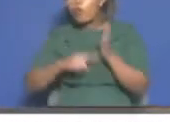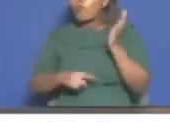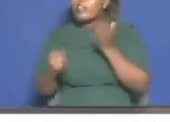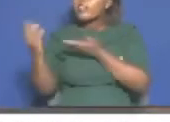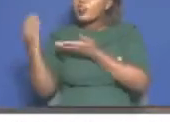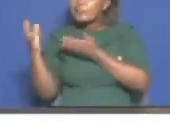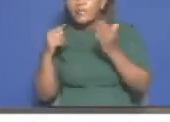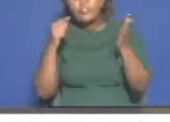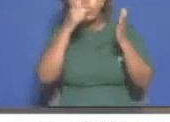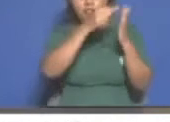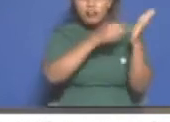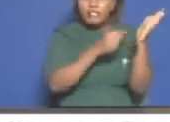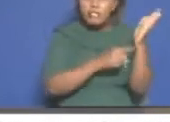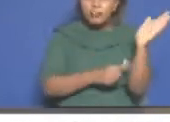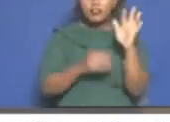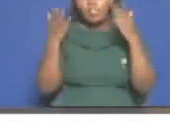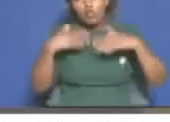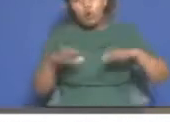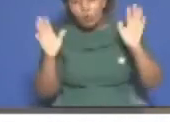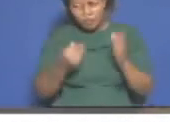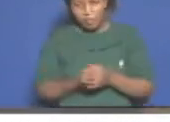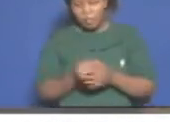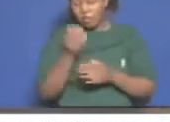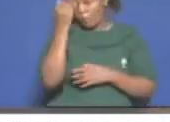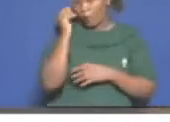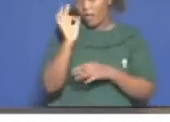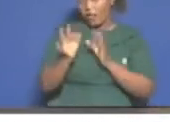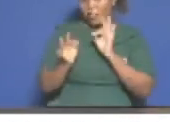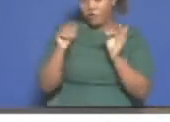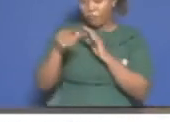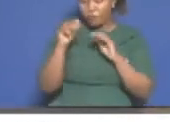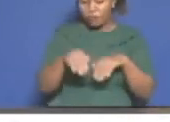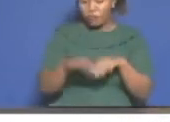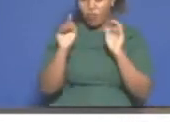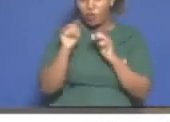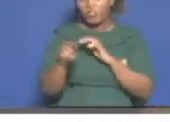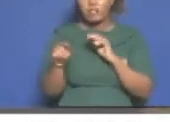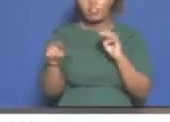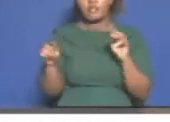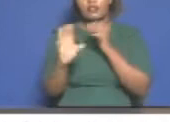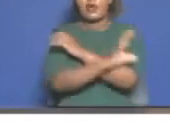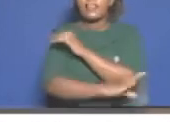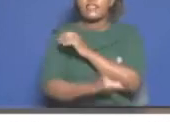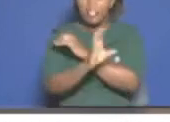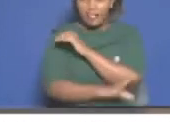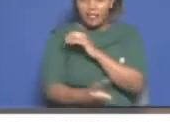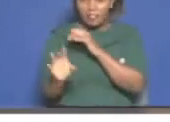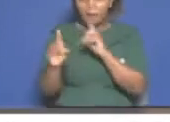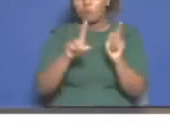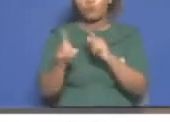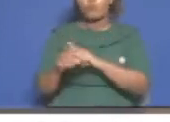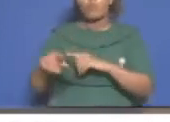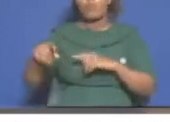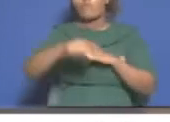kukamilisha mambo kama haya ama yale. Hili tukifanya, tukizingatia hili kama taifa, tukizingatia hili kama